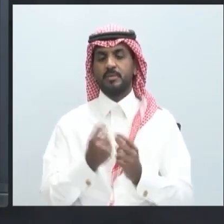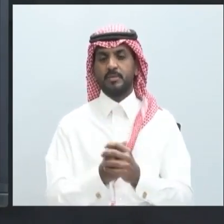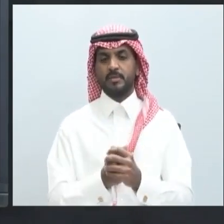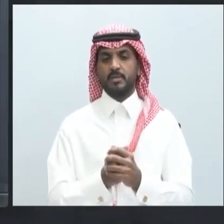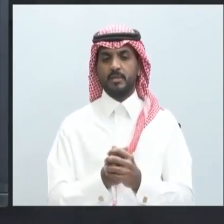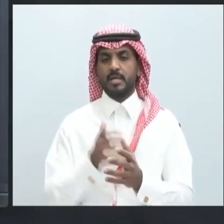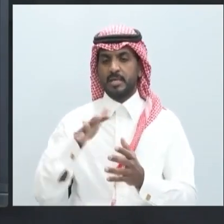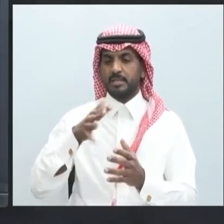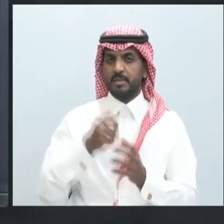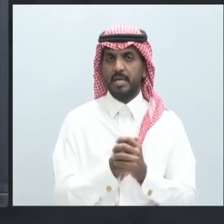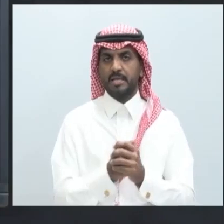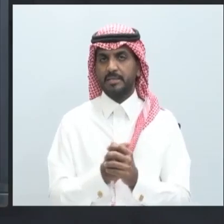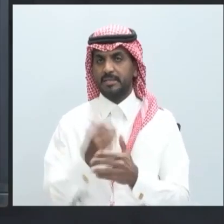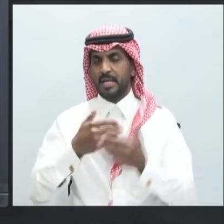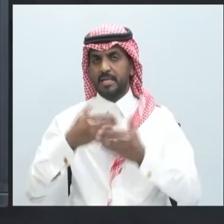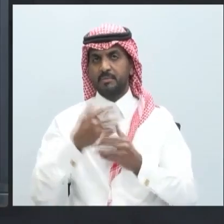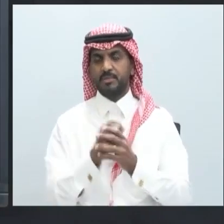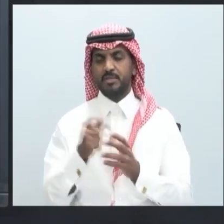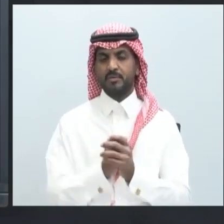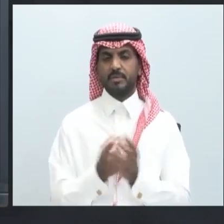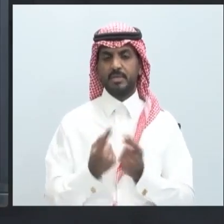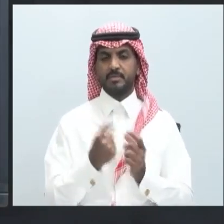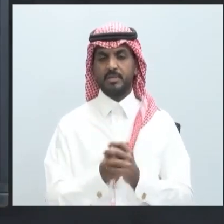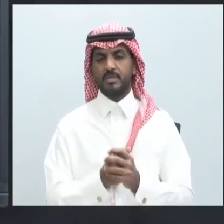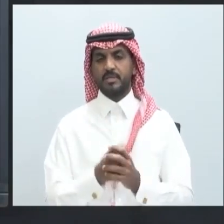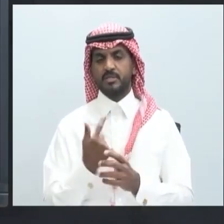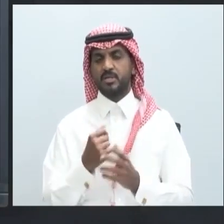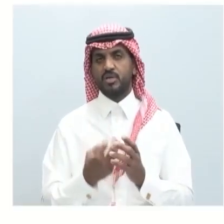فاحتمالات للتراكيب الجينيه في نبات البازيلا